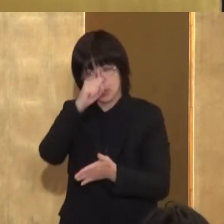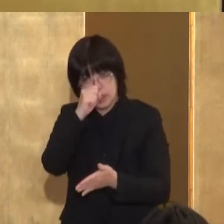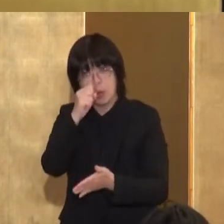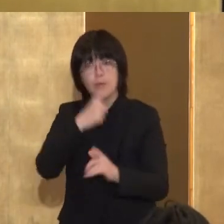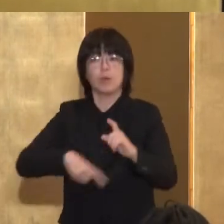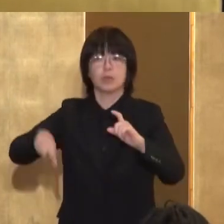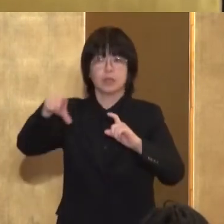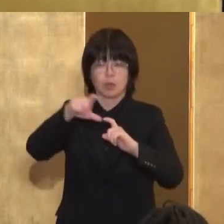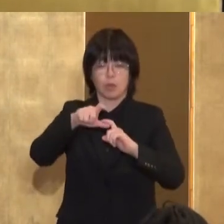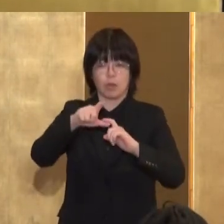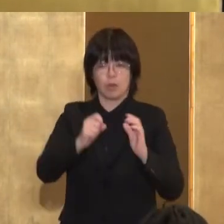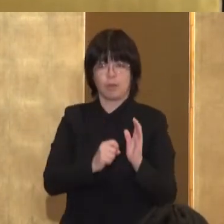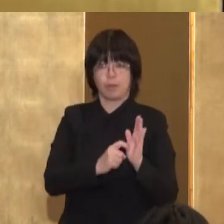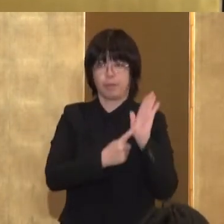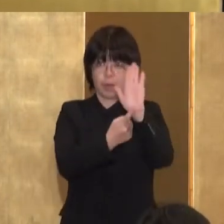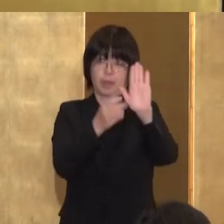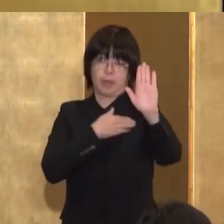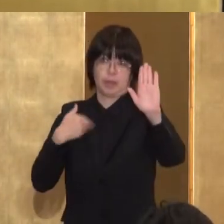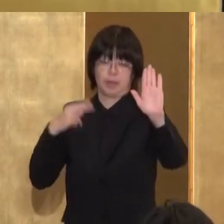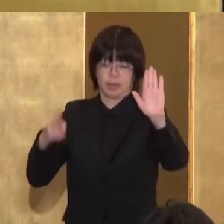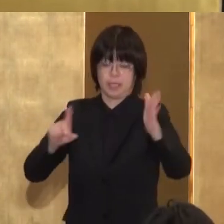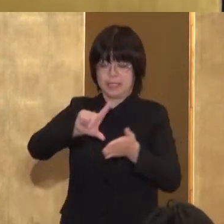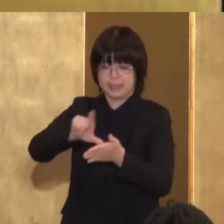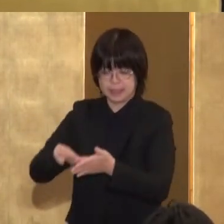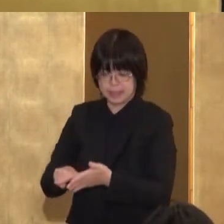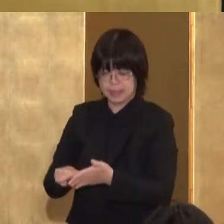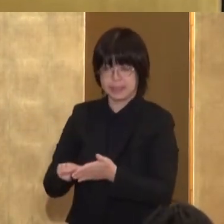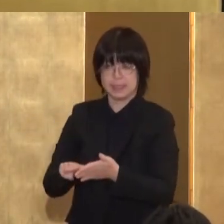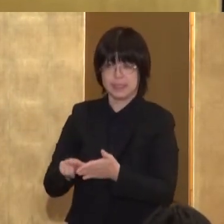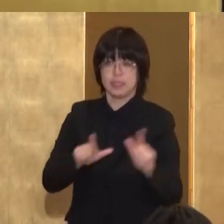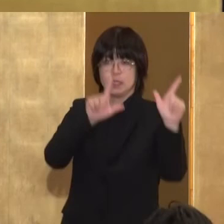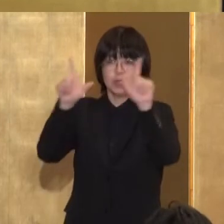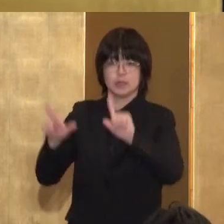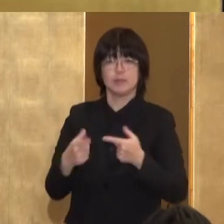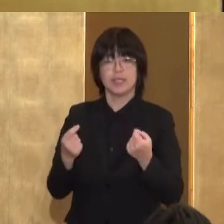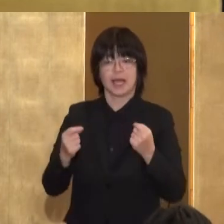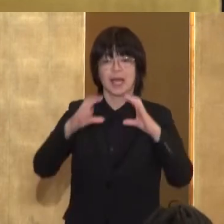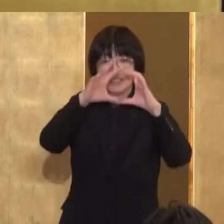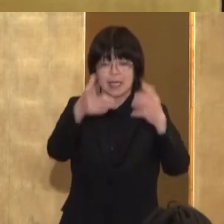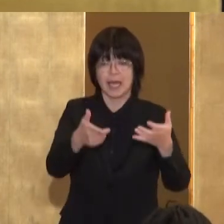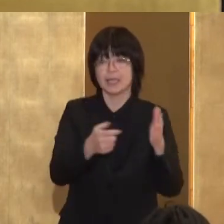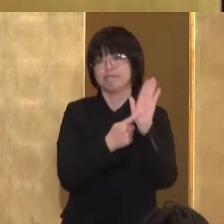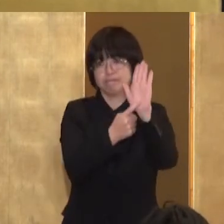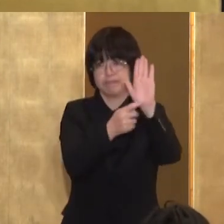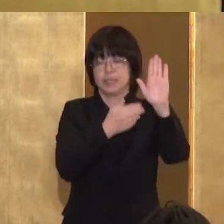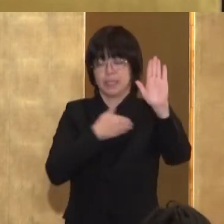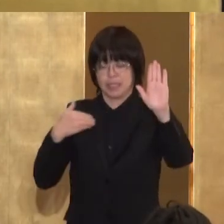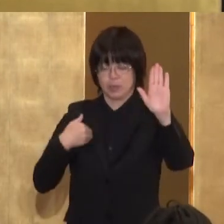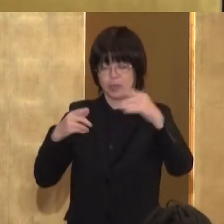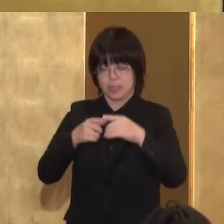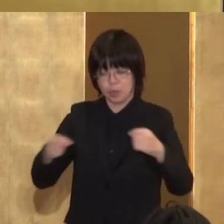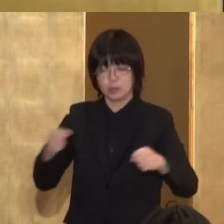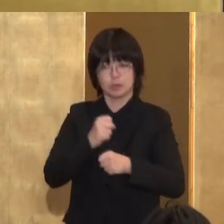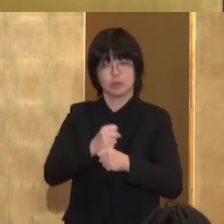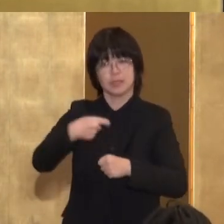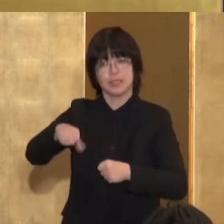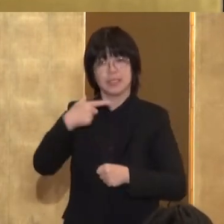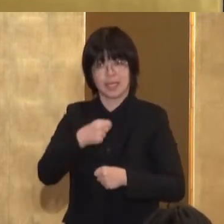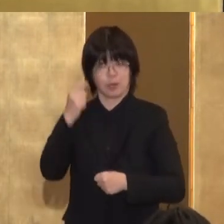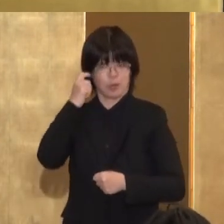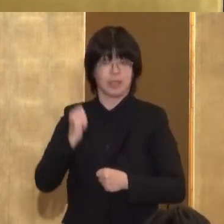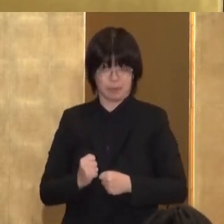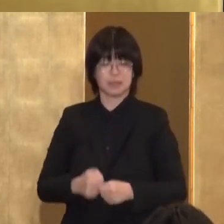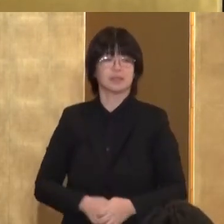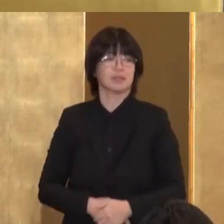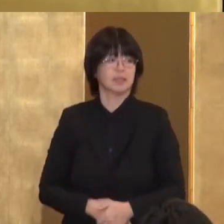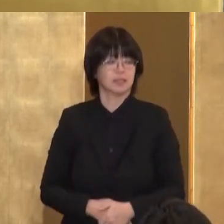っと発揮できるように、地域に住みながら世界にも発信できる、そういう日本を作っていきたいと考えています。